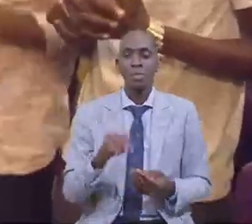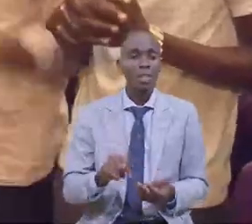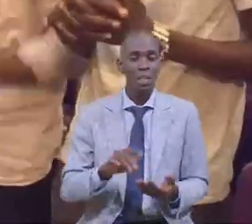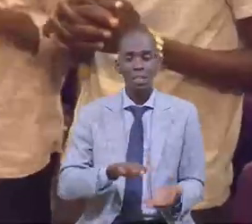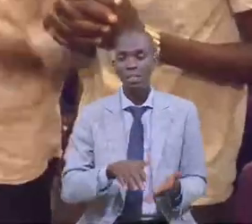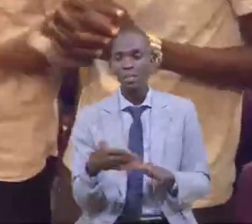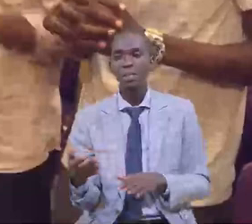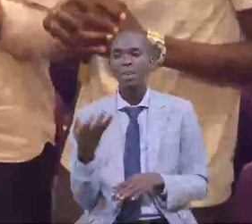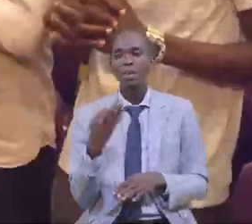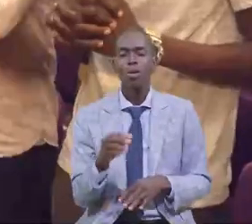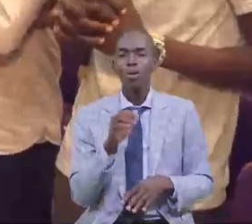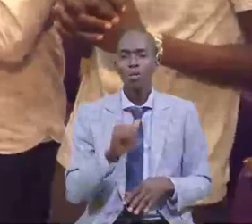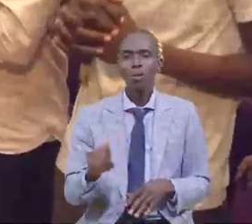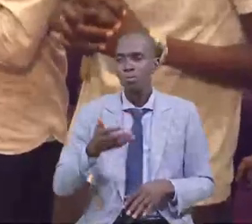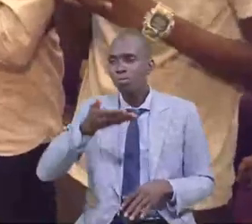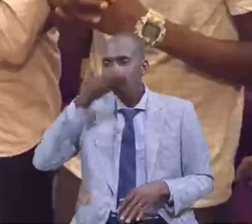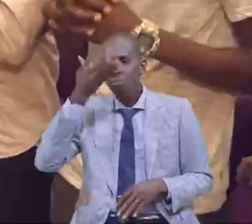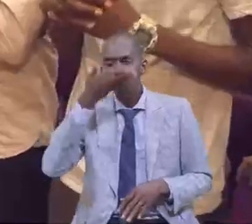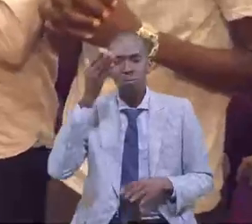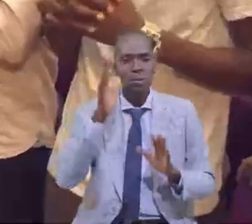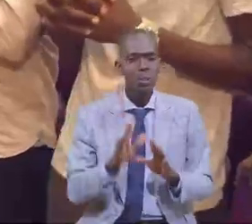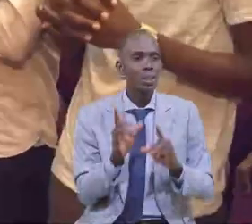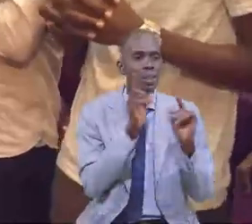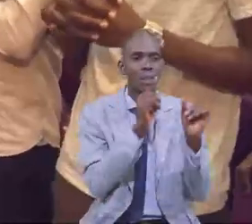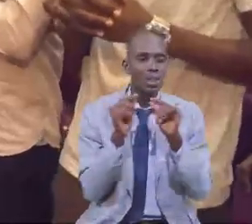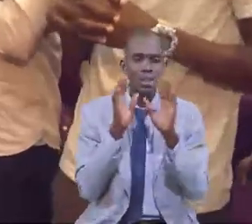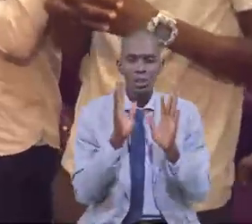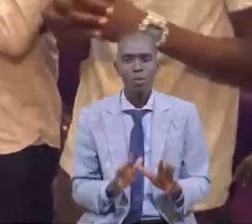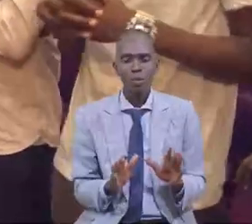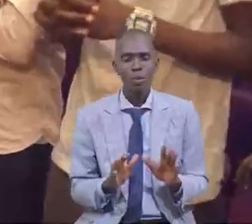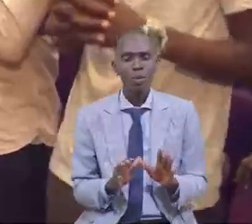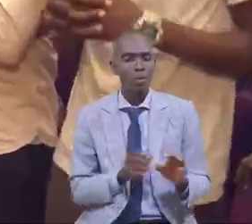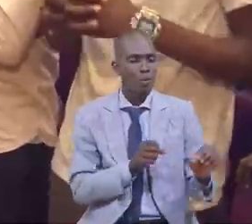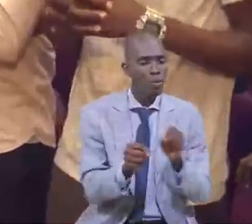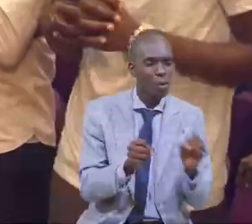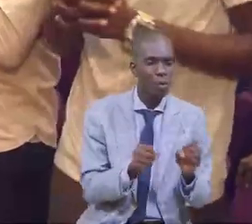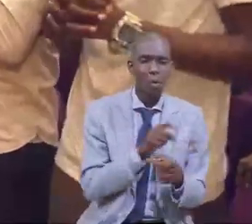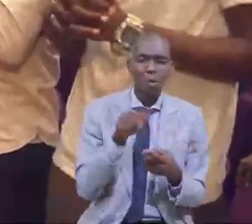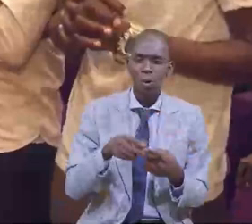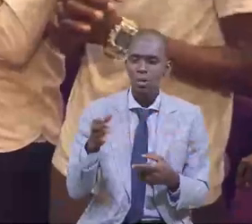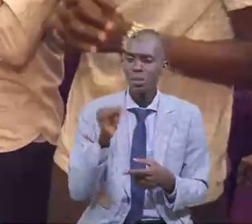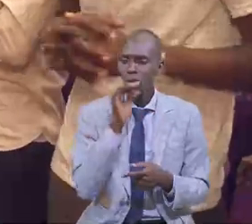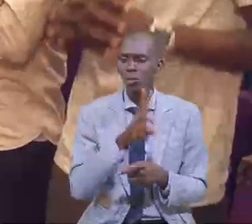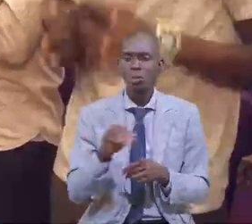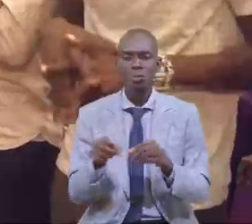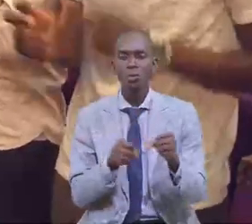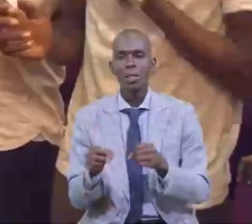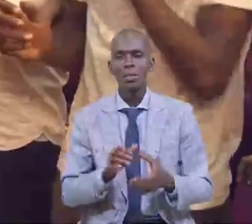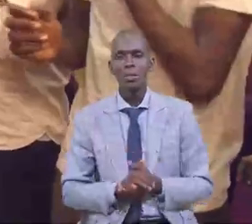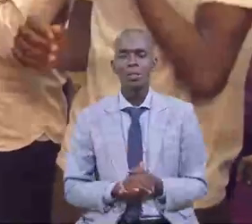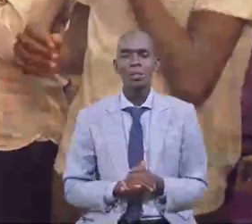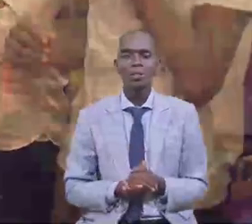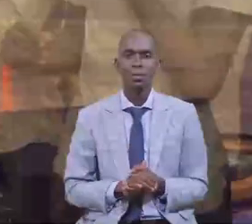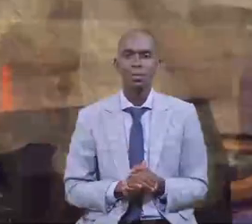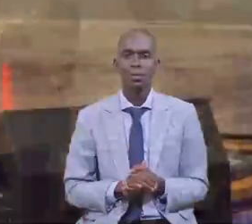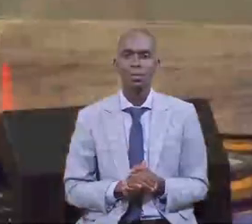Pourquoi devez-vous mourir de la mort de celui qui lutte quand il n'y a